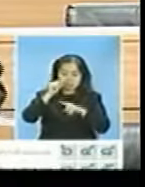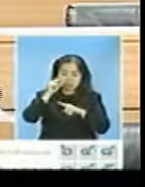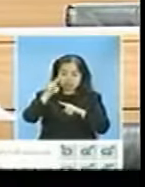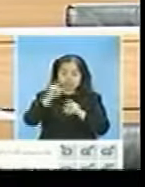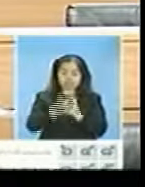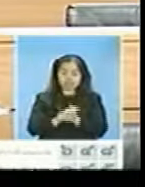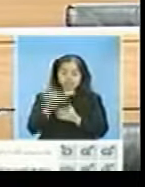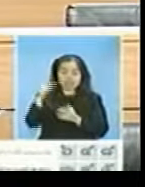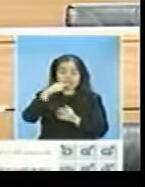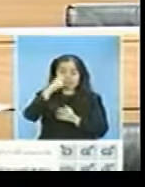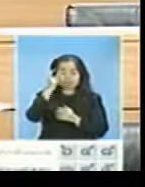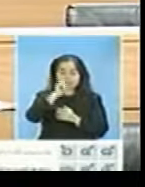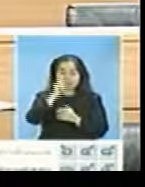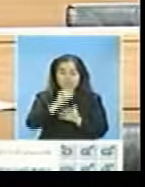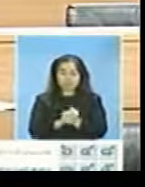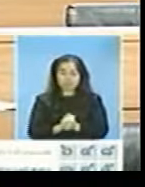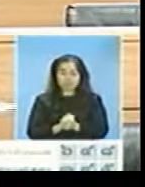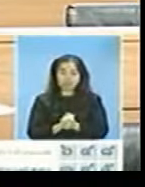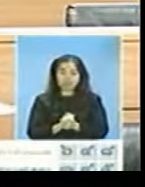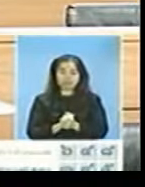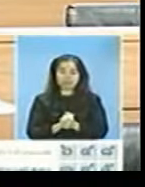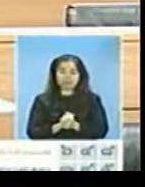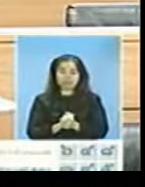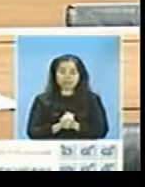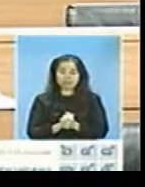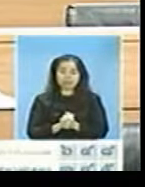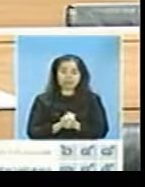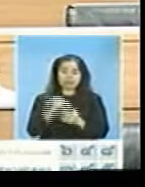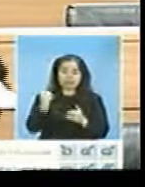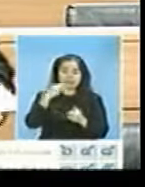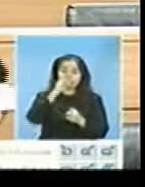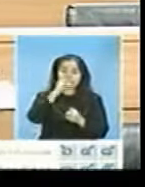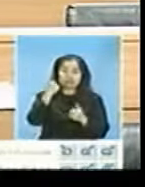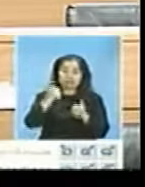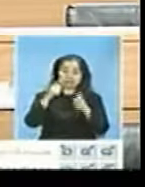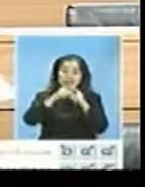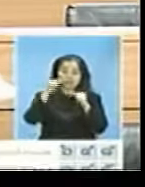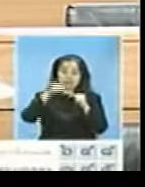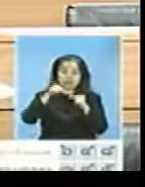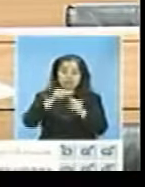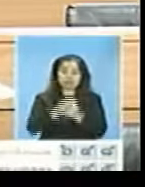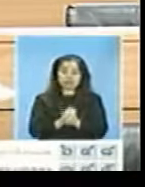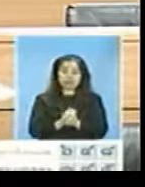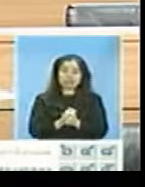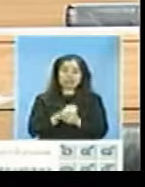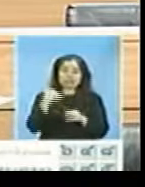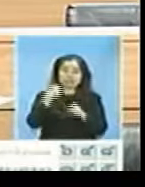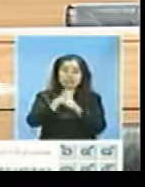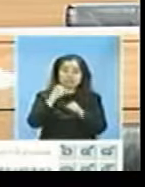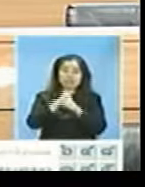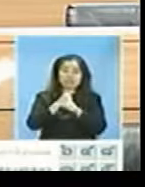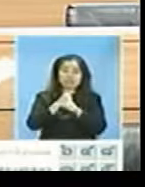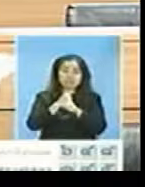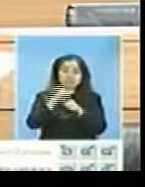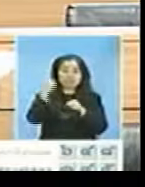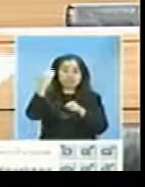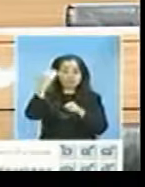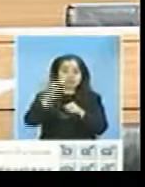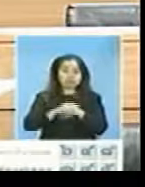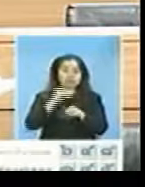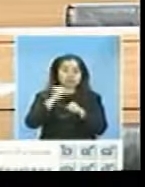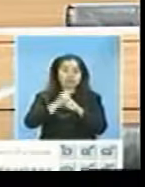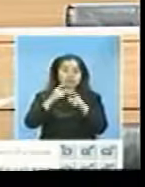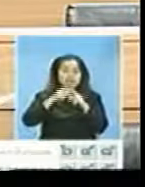านพูดว่ายังไงครับท่านประธานครับท่านประธานกรรมาธิการครับท่านบอกว่าเรื่องนี้ท่านทำมาก่อนเรื่องนี้เ